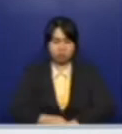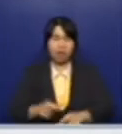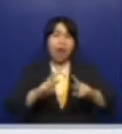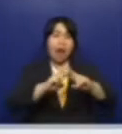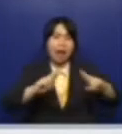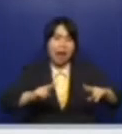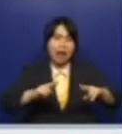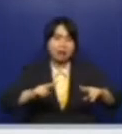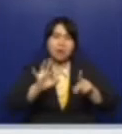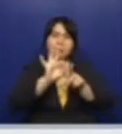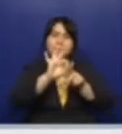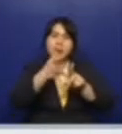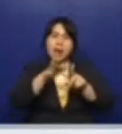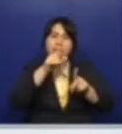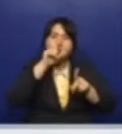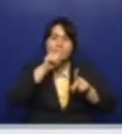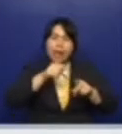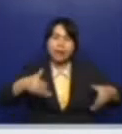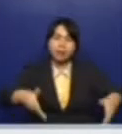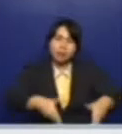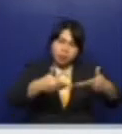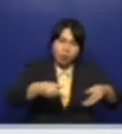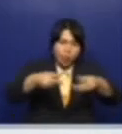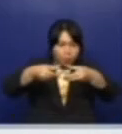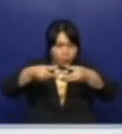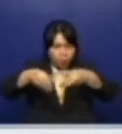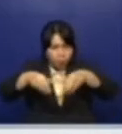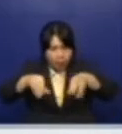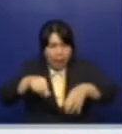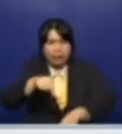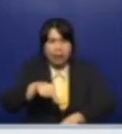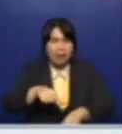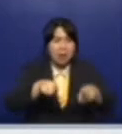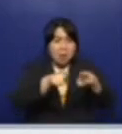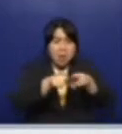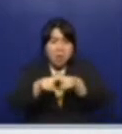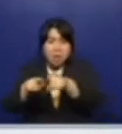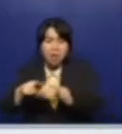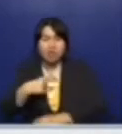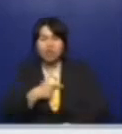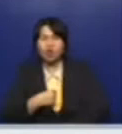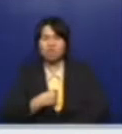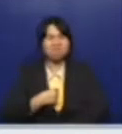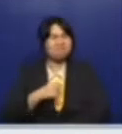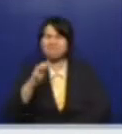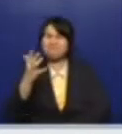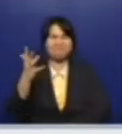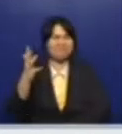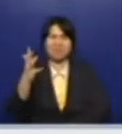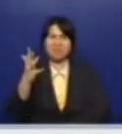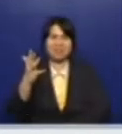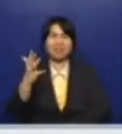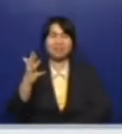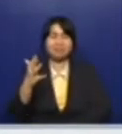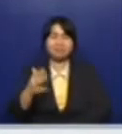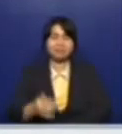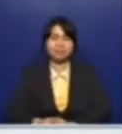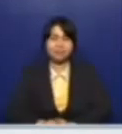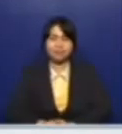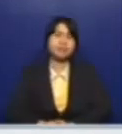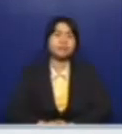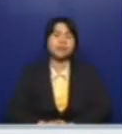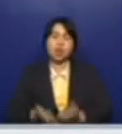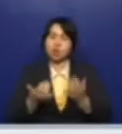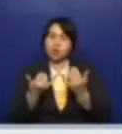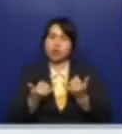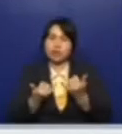พราไก่ไข่ดาวเหมือนกันหมดเนี่ยมันเป็นไปไม่ได้ตรงนี้เพราะนั้นตัว